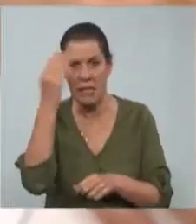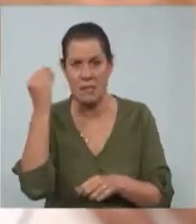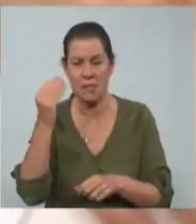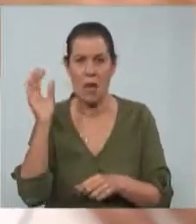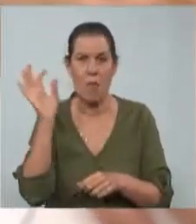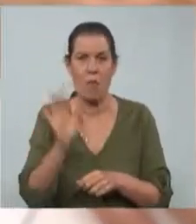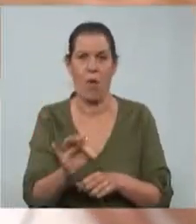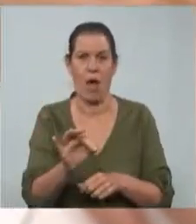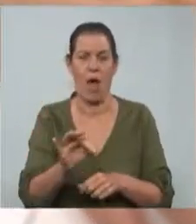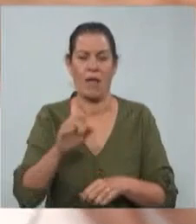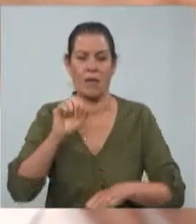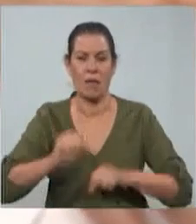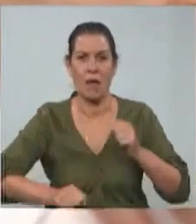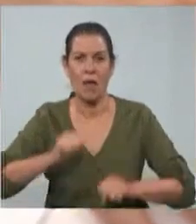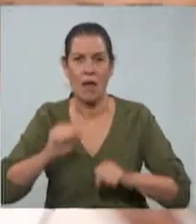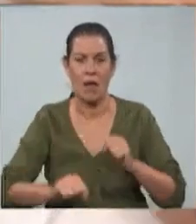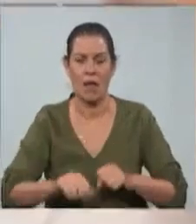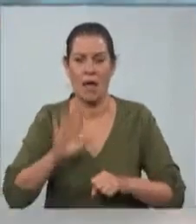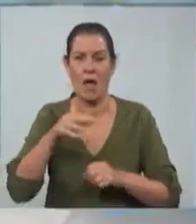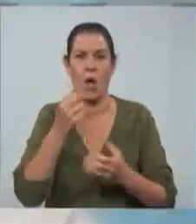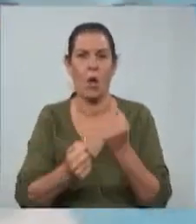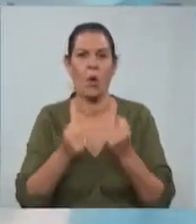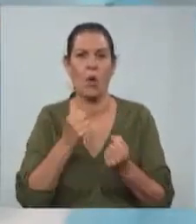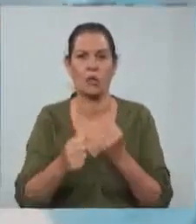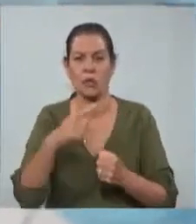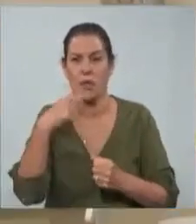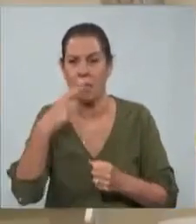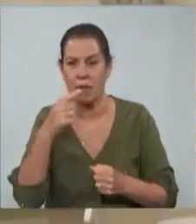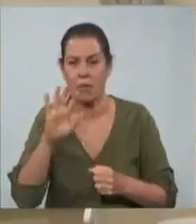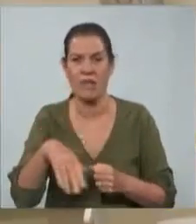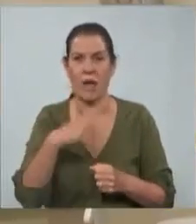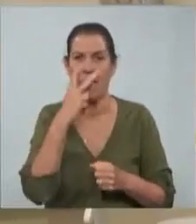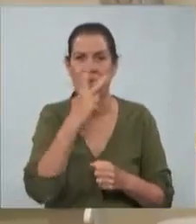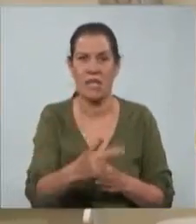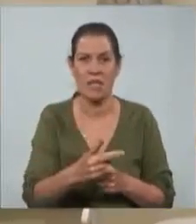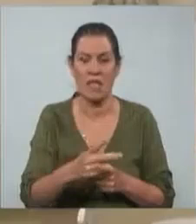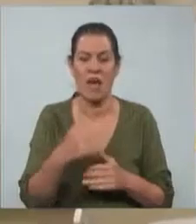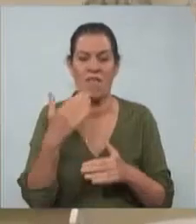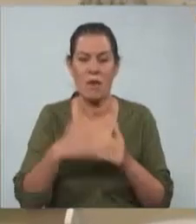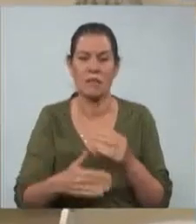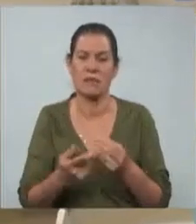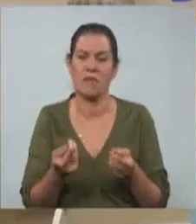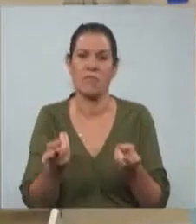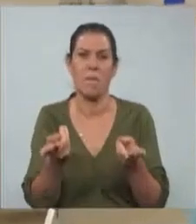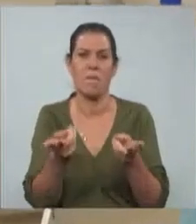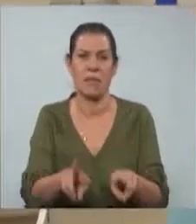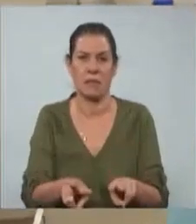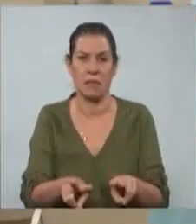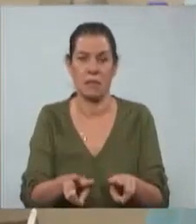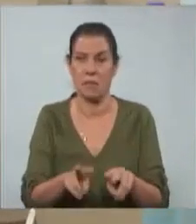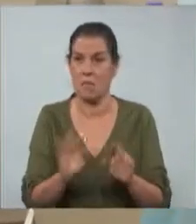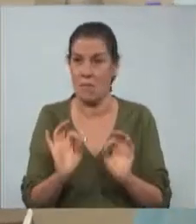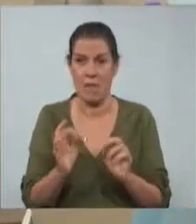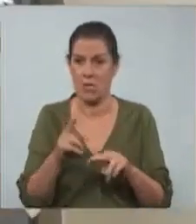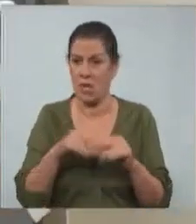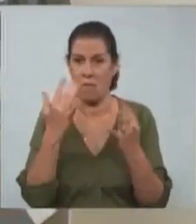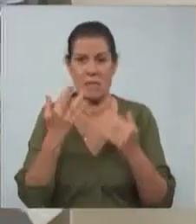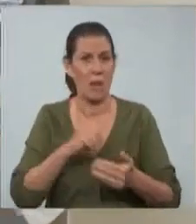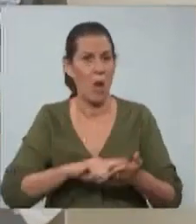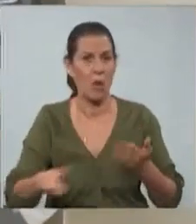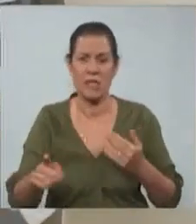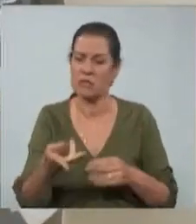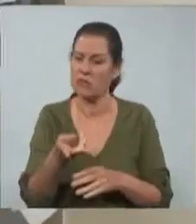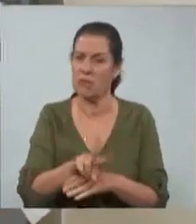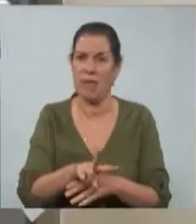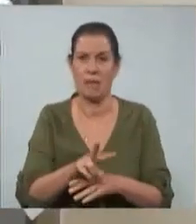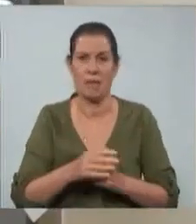המוטורי, קושי בדיבור, בראייה, וגורמת למותם של החולים בה בתוך חודשים ספורים. הרבה